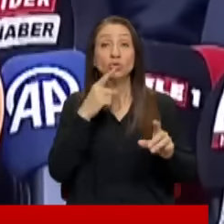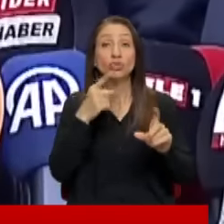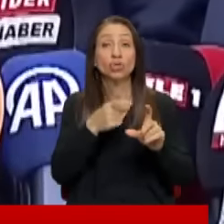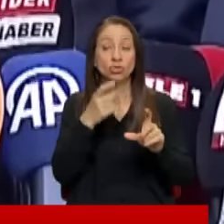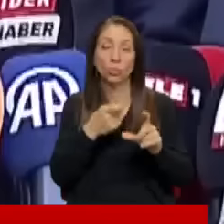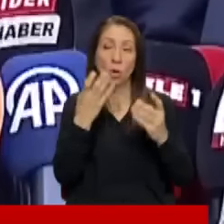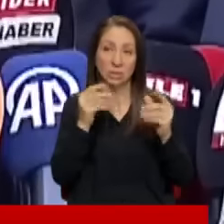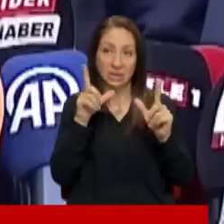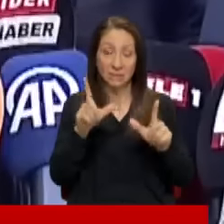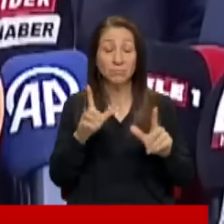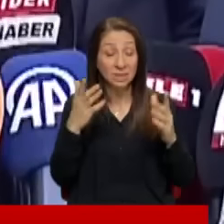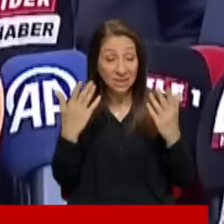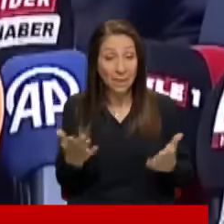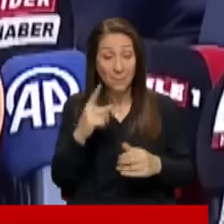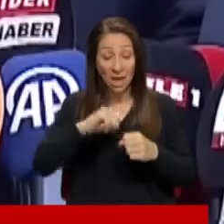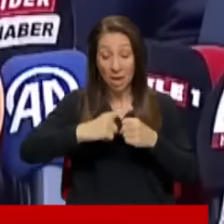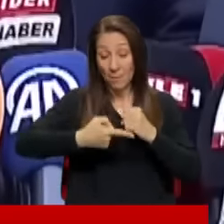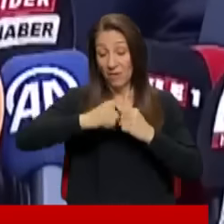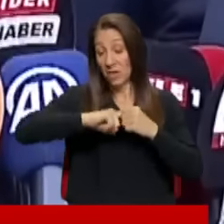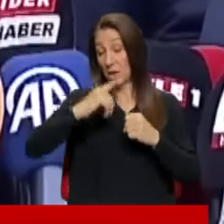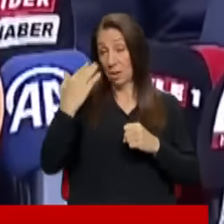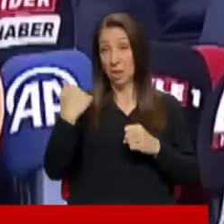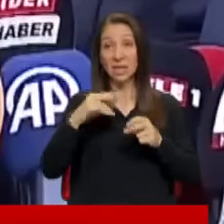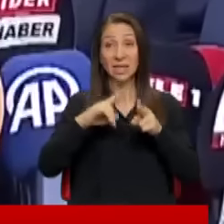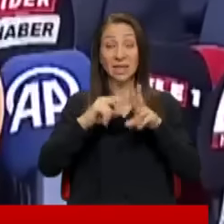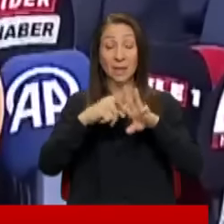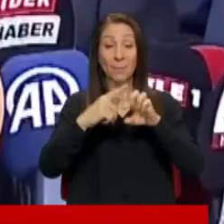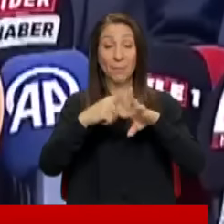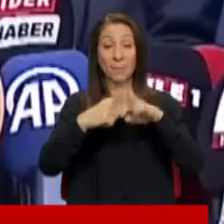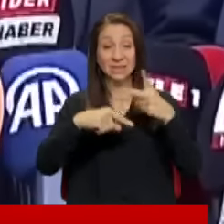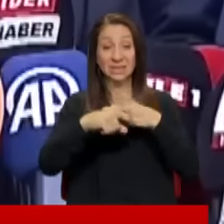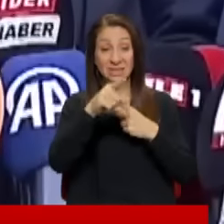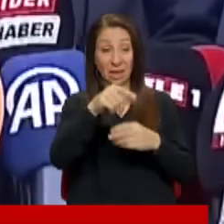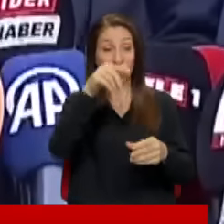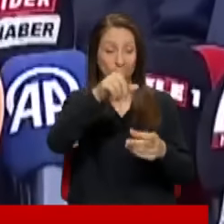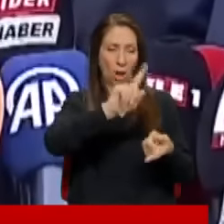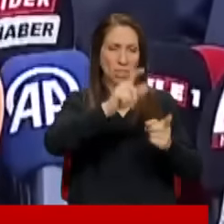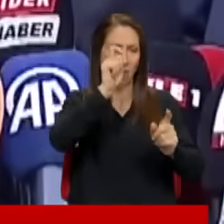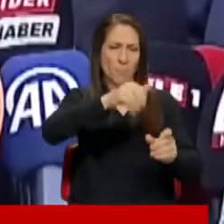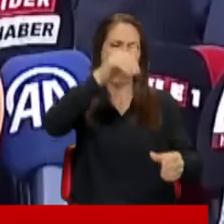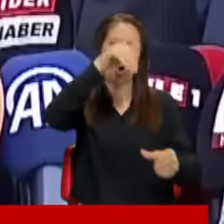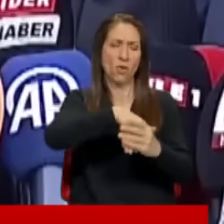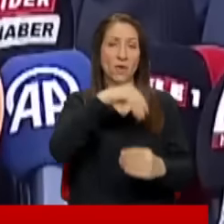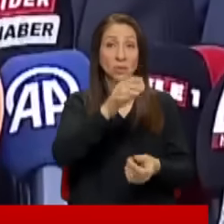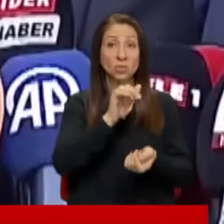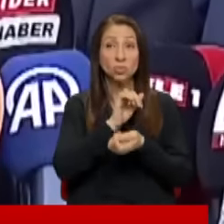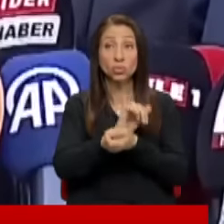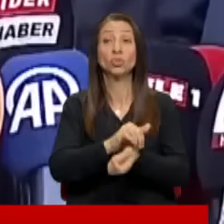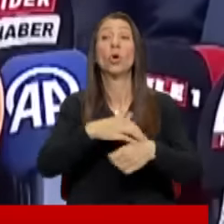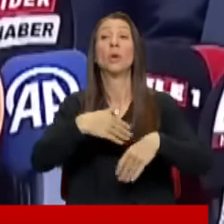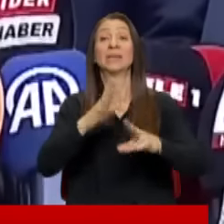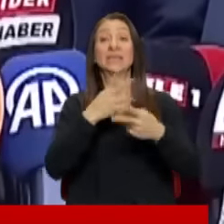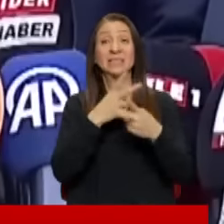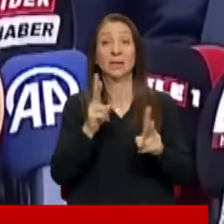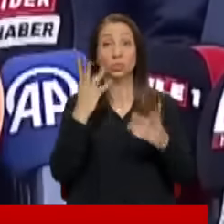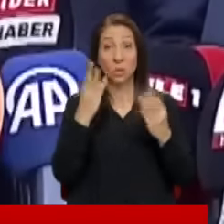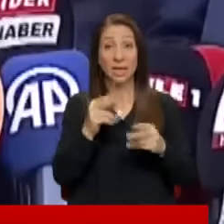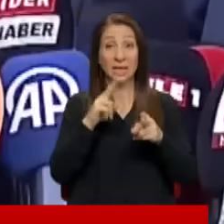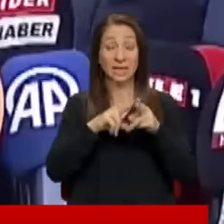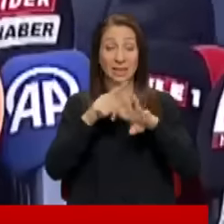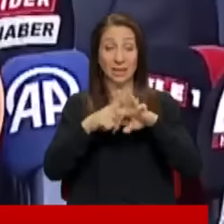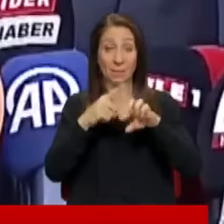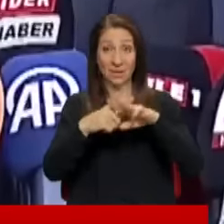soruşturulması gerekir. Kaldı ki bir hafta önce Kepezliler Kepez'i sen yönet diye oy vermişler. Tutuklu yargılanmayıp da serbest bırakılsa